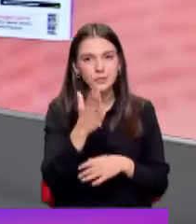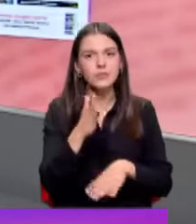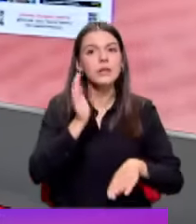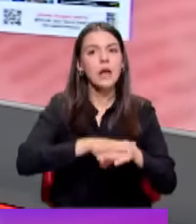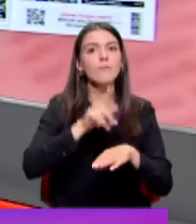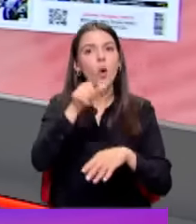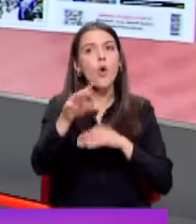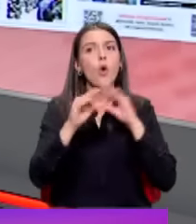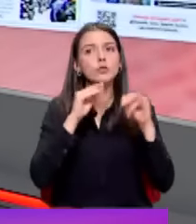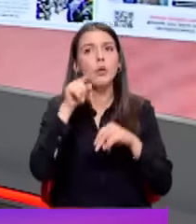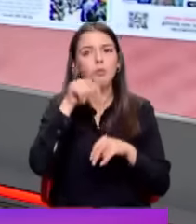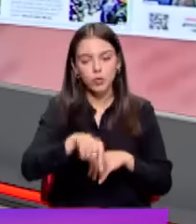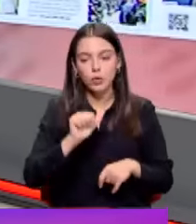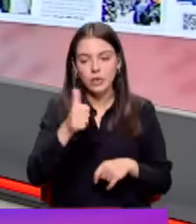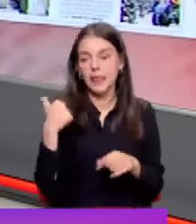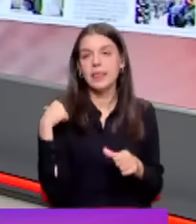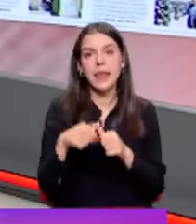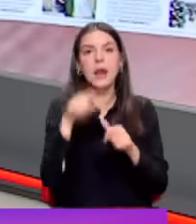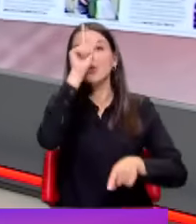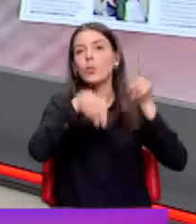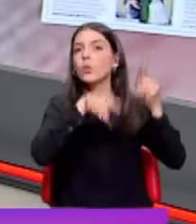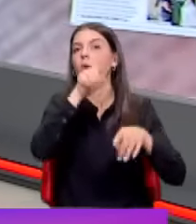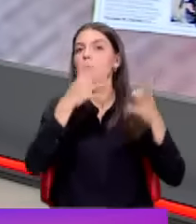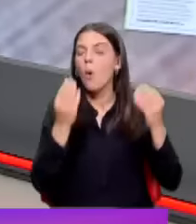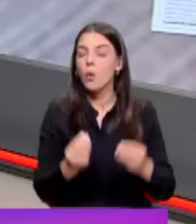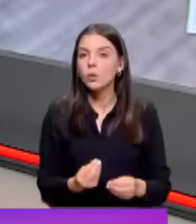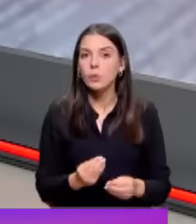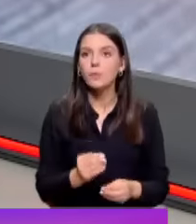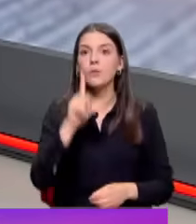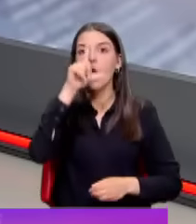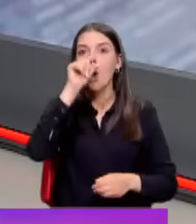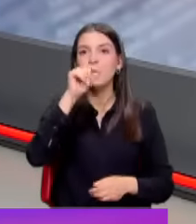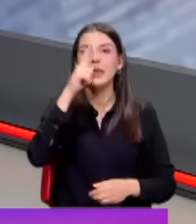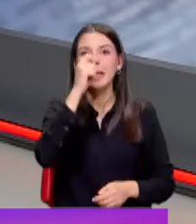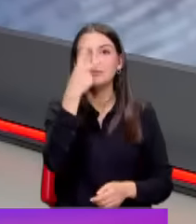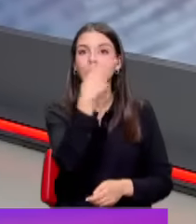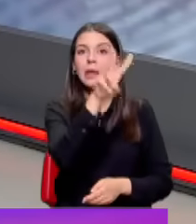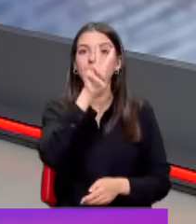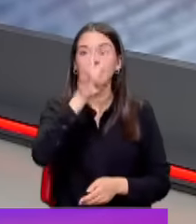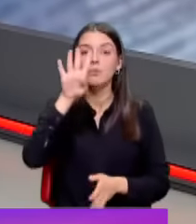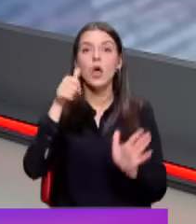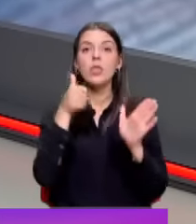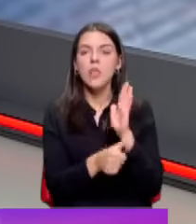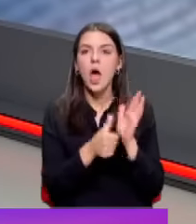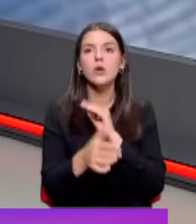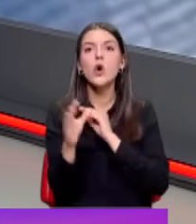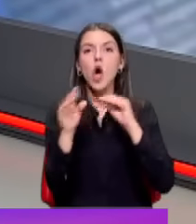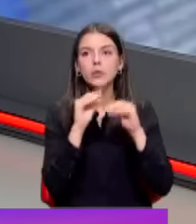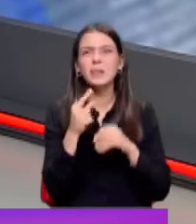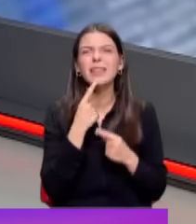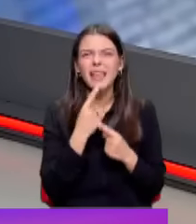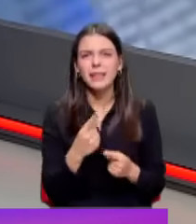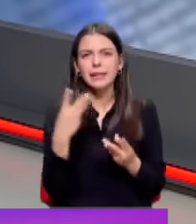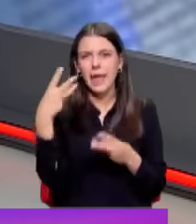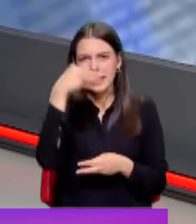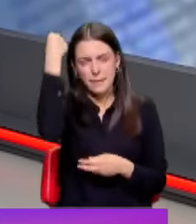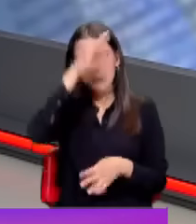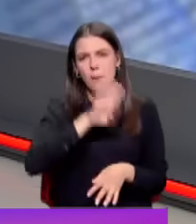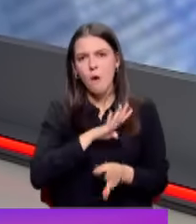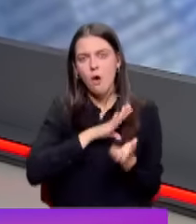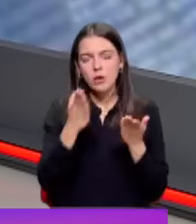o konuşma bugünlerde yeniden gündem oldu. 11 Temmuz 2024 tarihli konuşmada dedi ki Ekrem